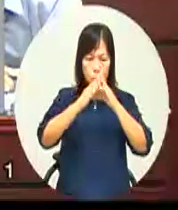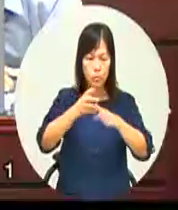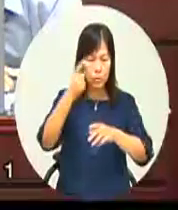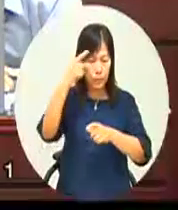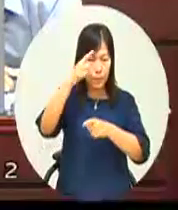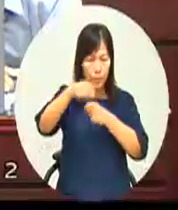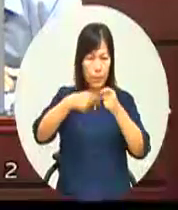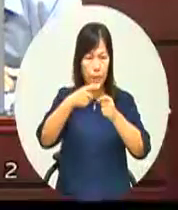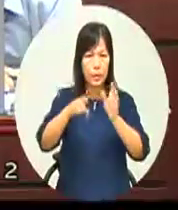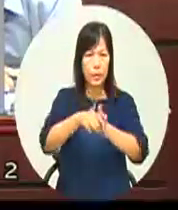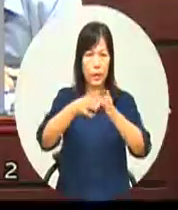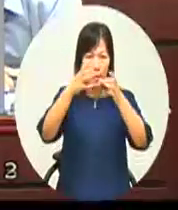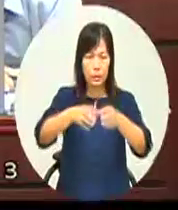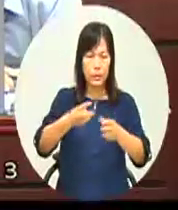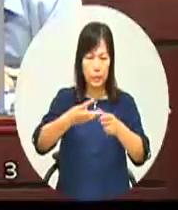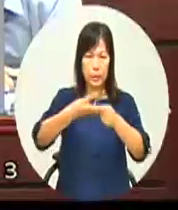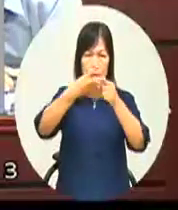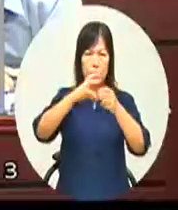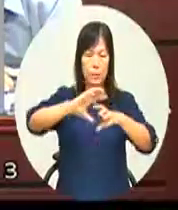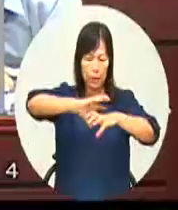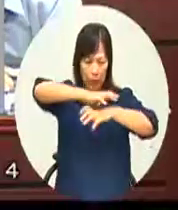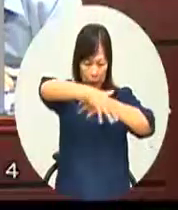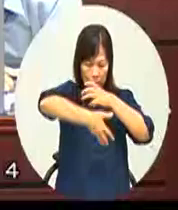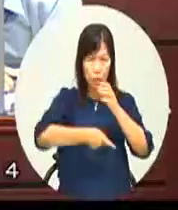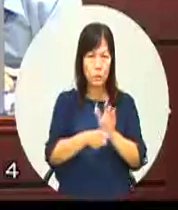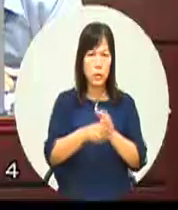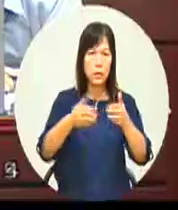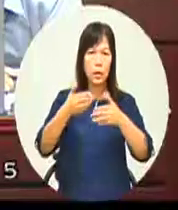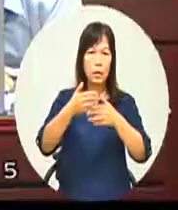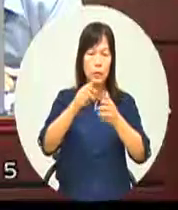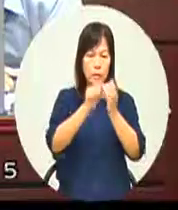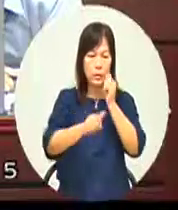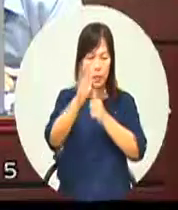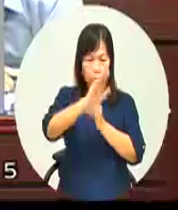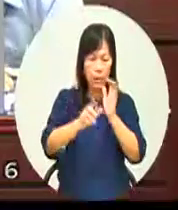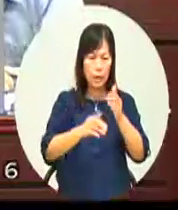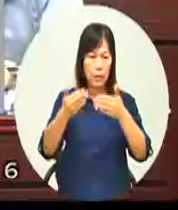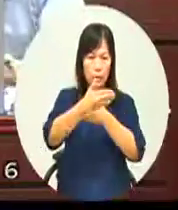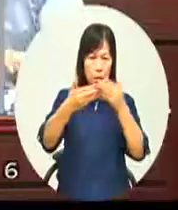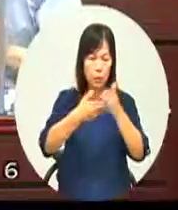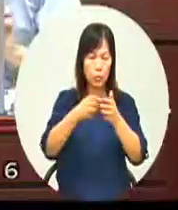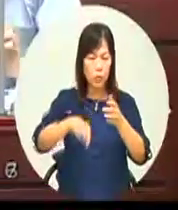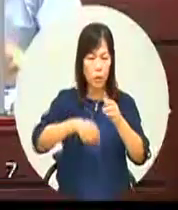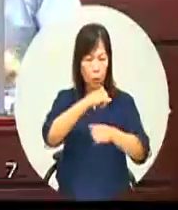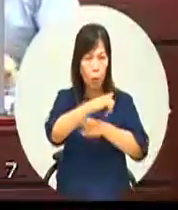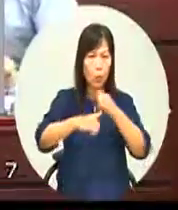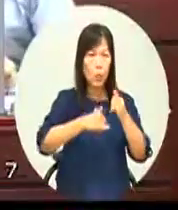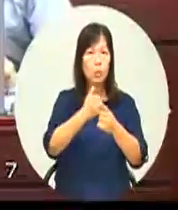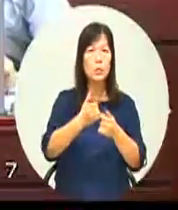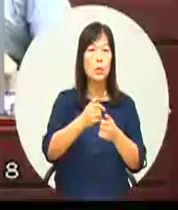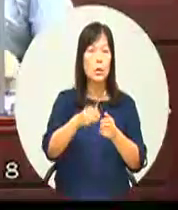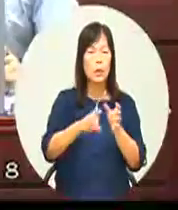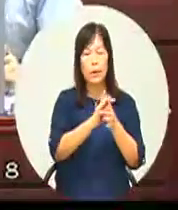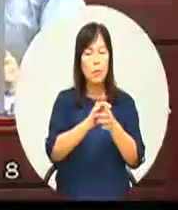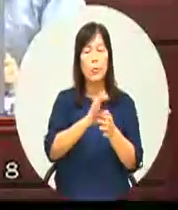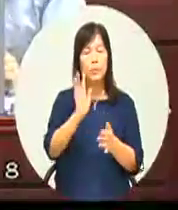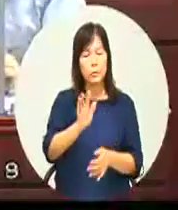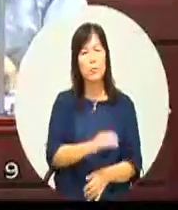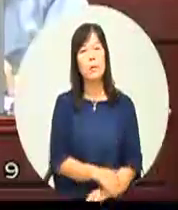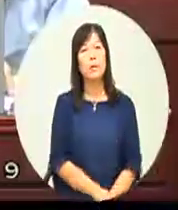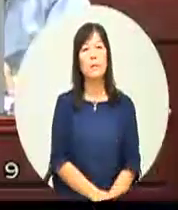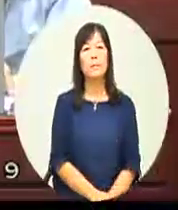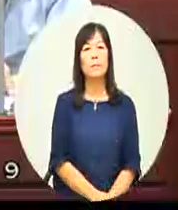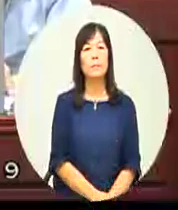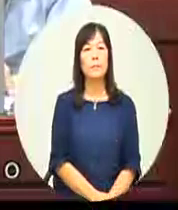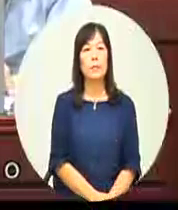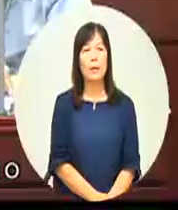办第三届的全球交通生态交通的全球盛典，整个的关心了哈。那事实